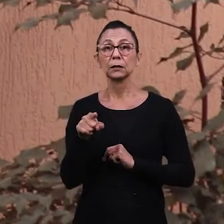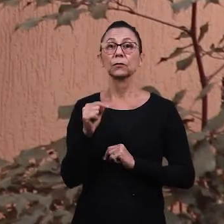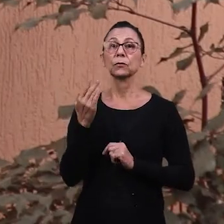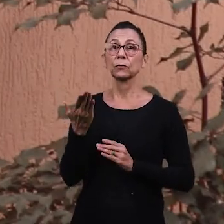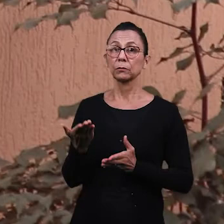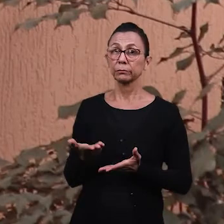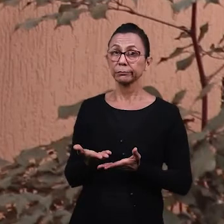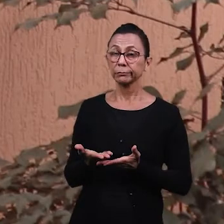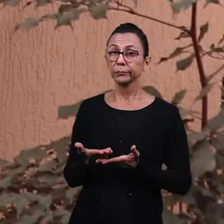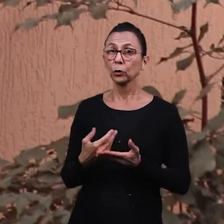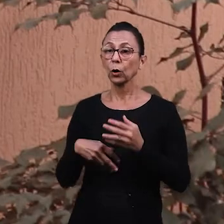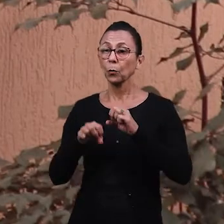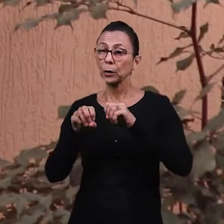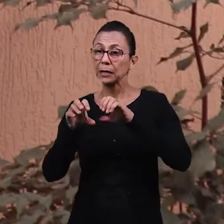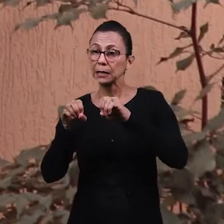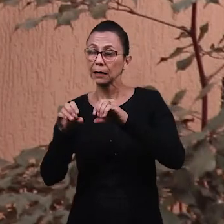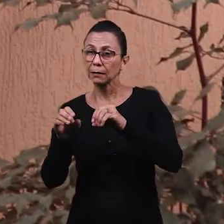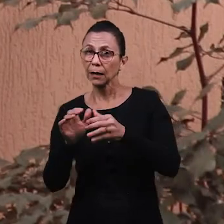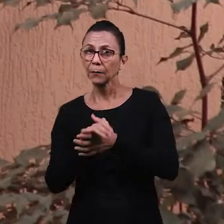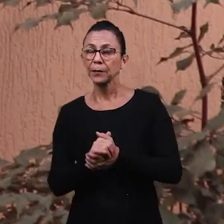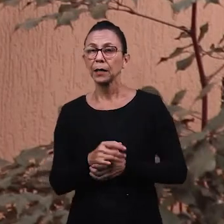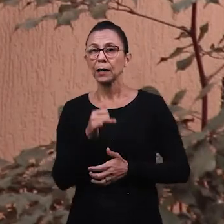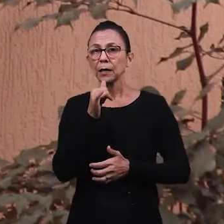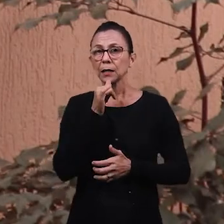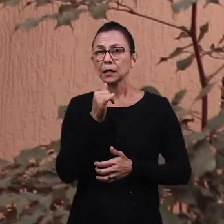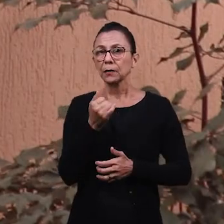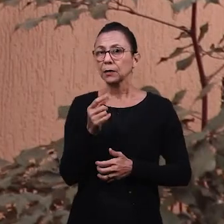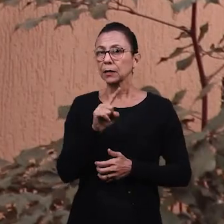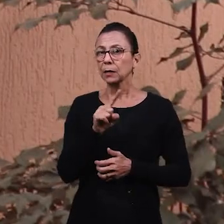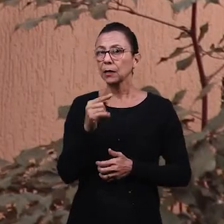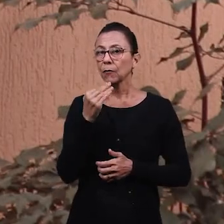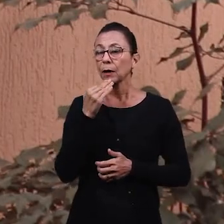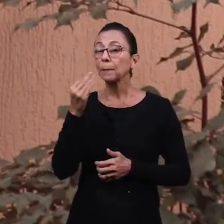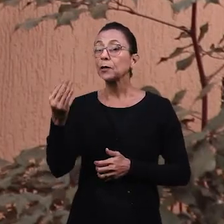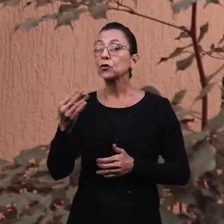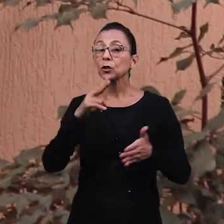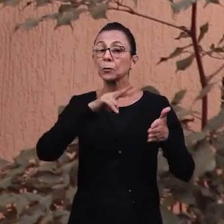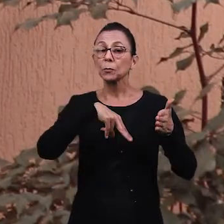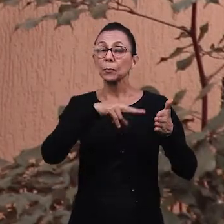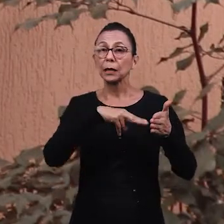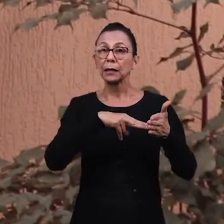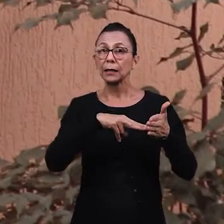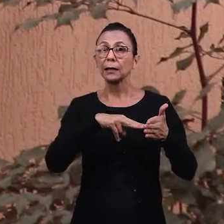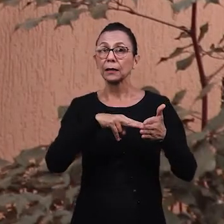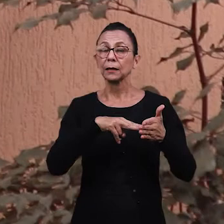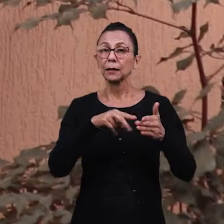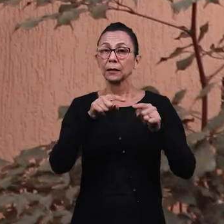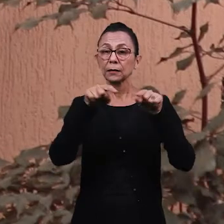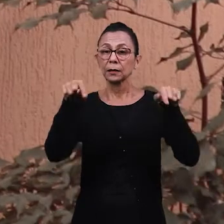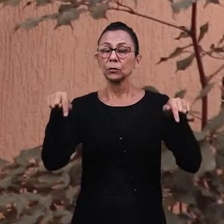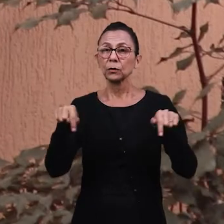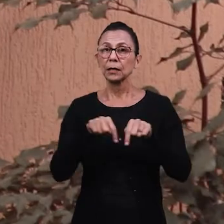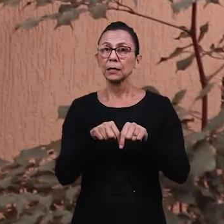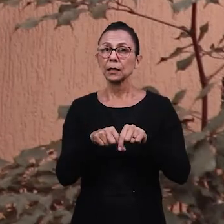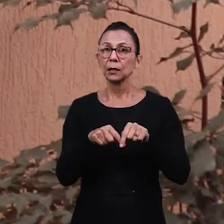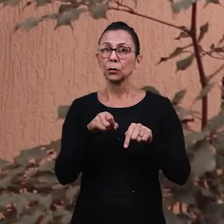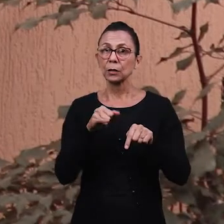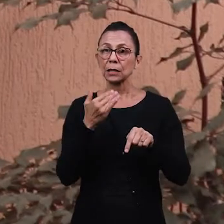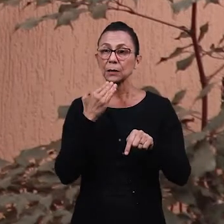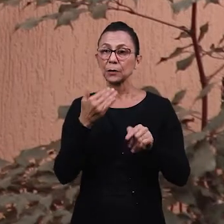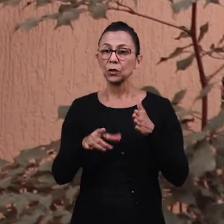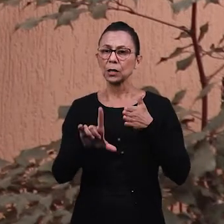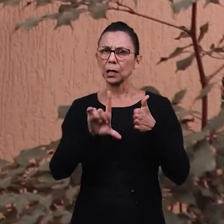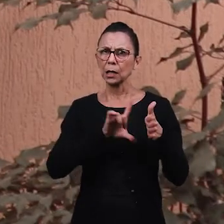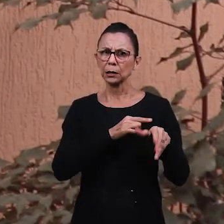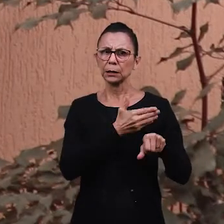nous avons besoin de faire attention afin de ne pas exposer ces enfants dans la lecture, ne pas demander à lire pendant